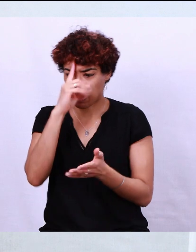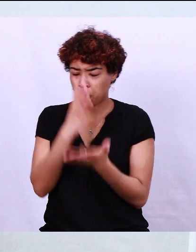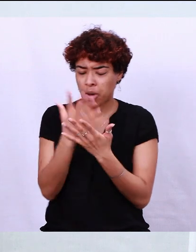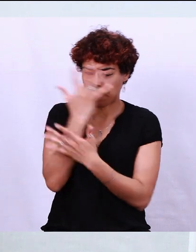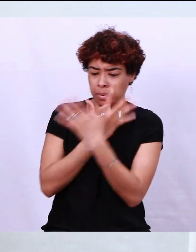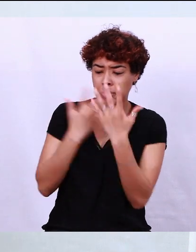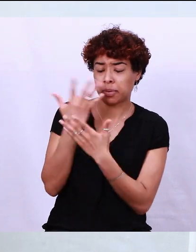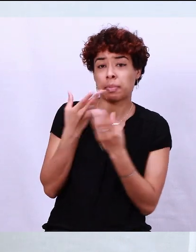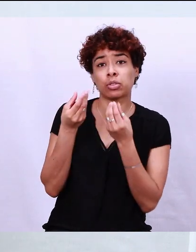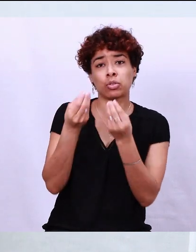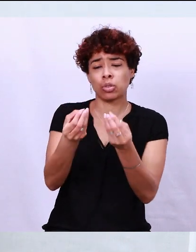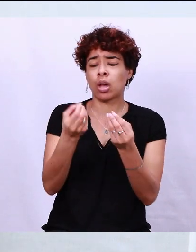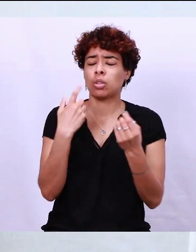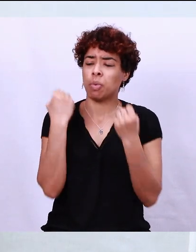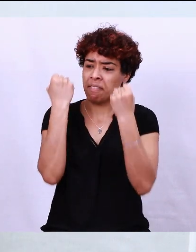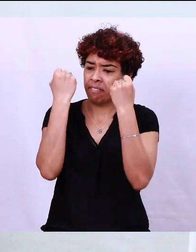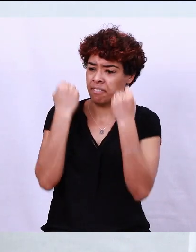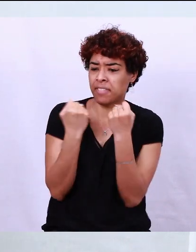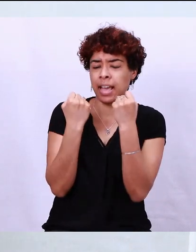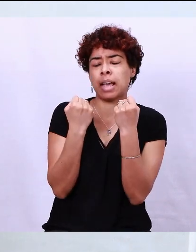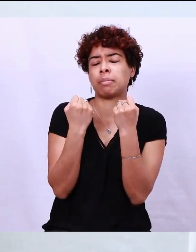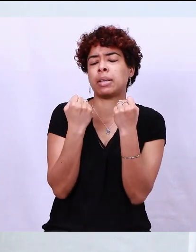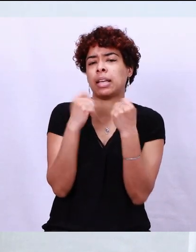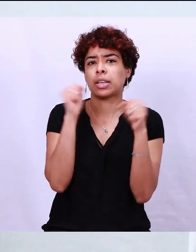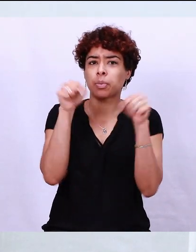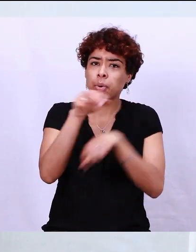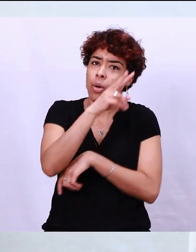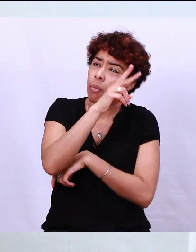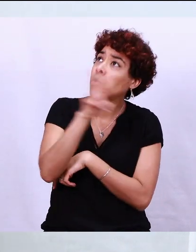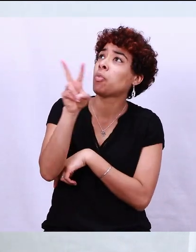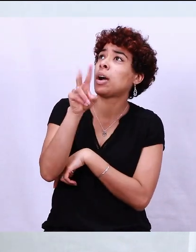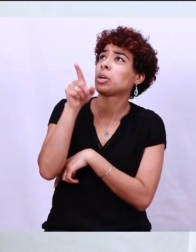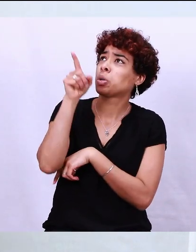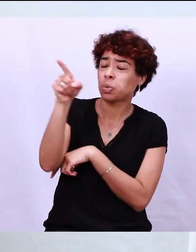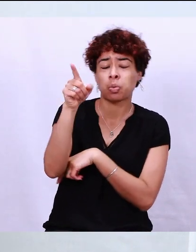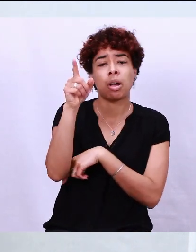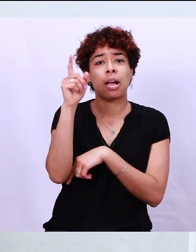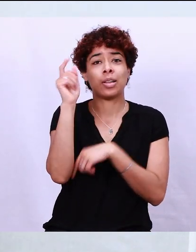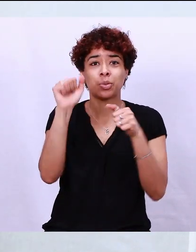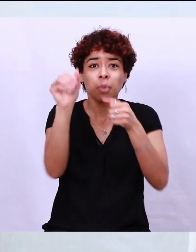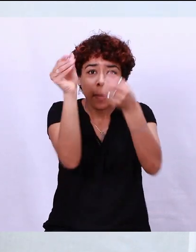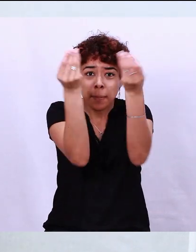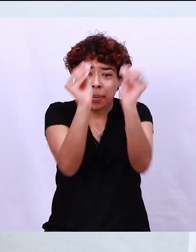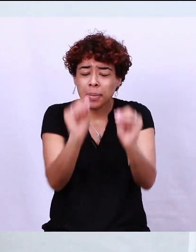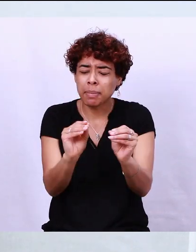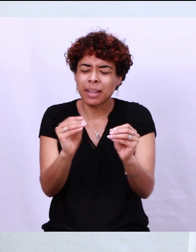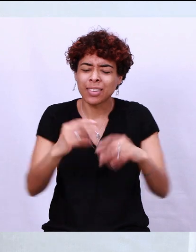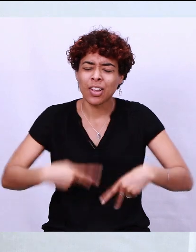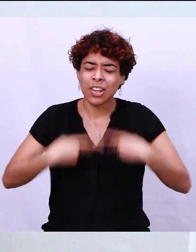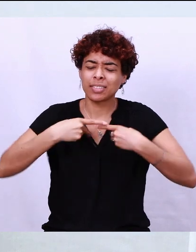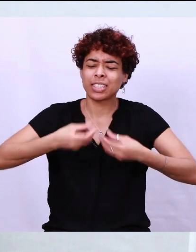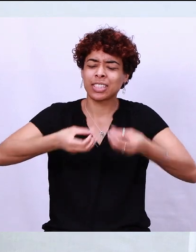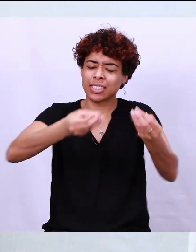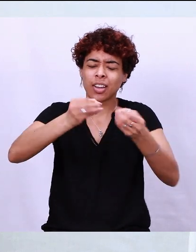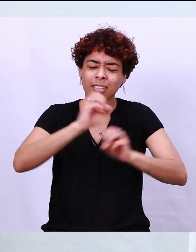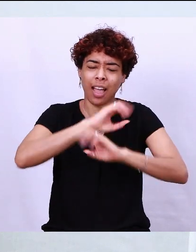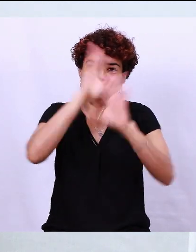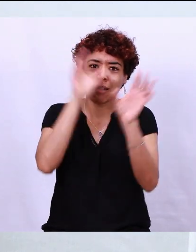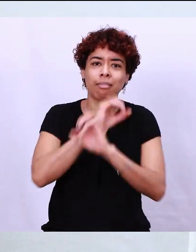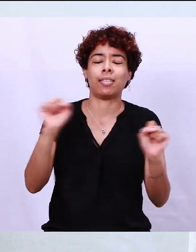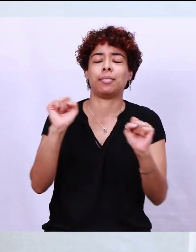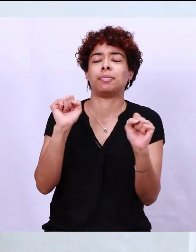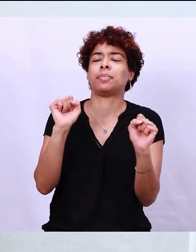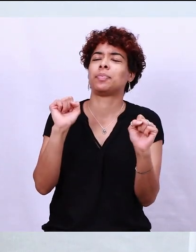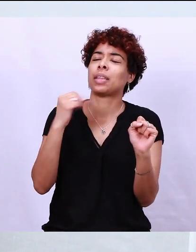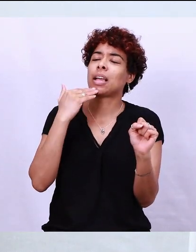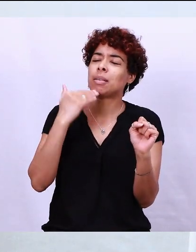relation reste ferme, Seigneur mon Dieu, et qu'ils puissent voir, Seigneur, que tu es en train de faire des choses extraordinaires dans leur vie. Merci, Seigneur, pour ce